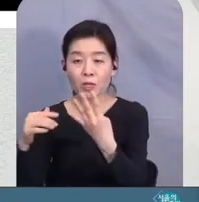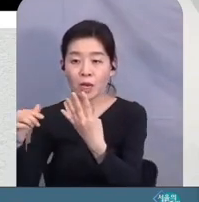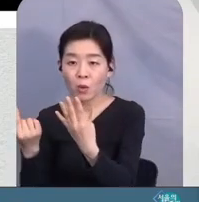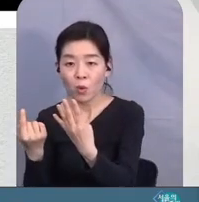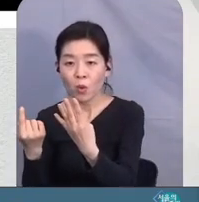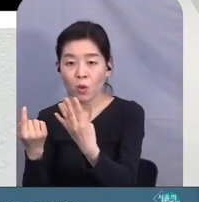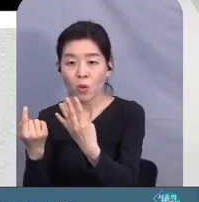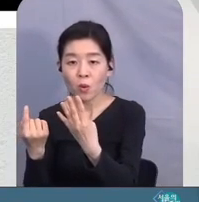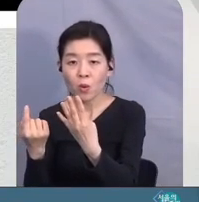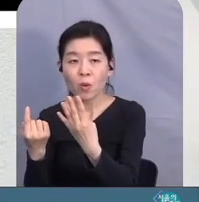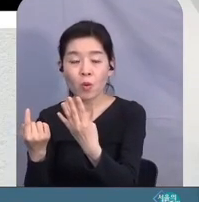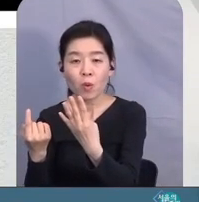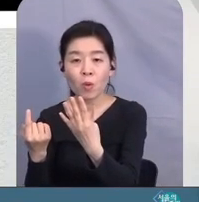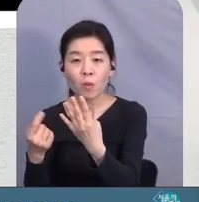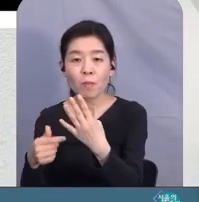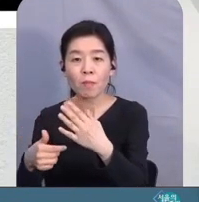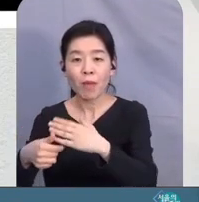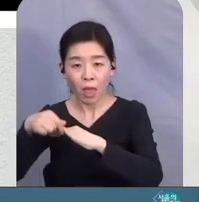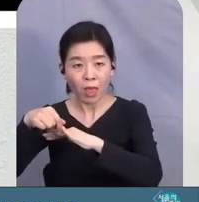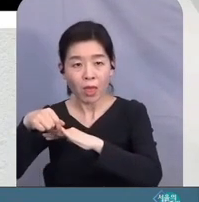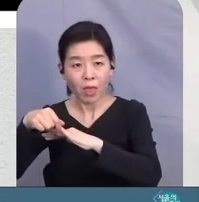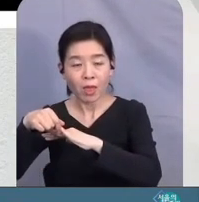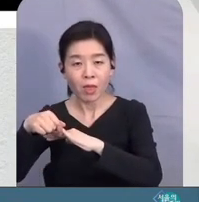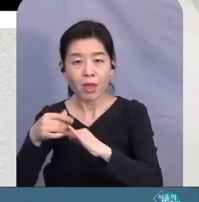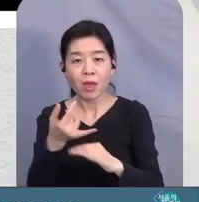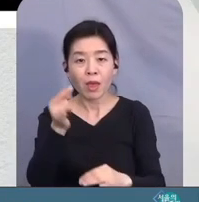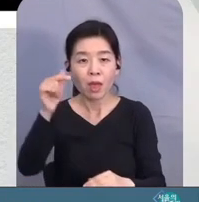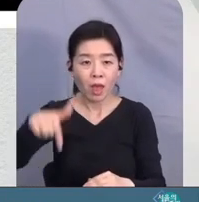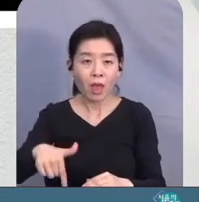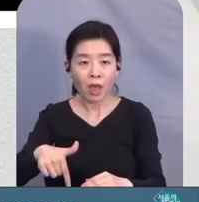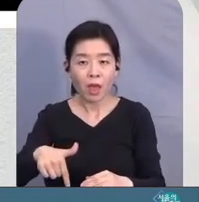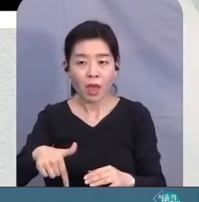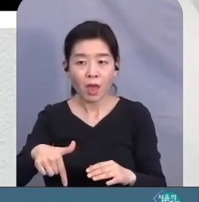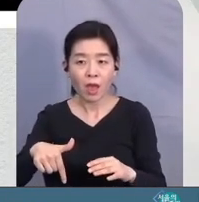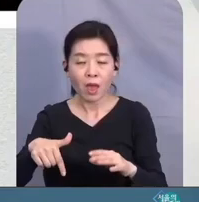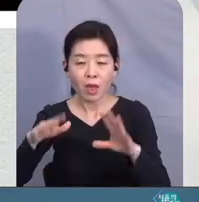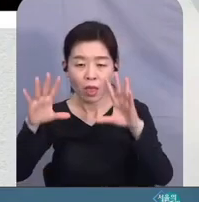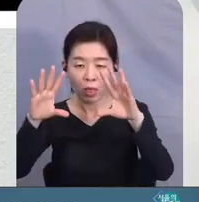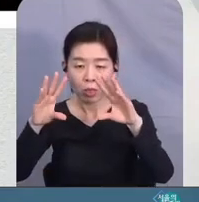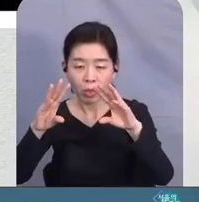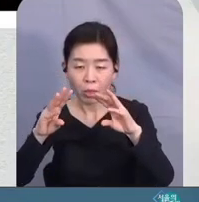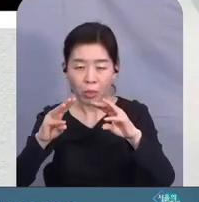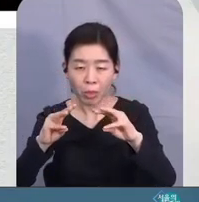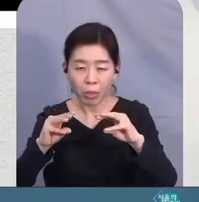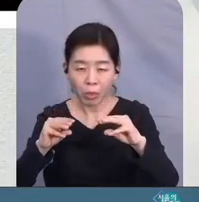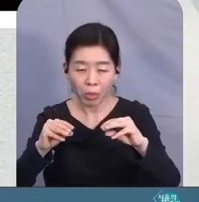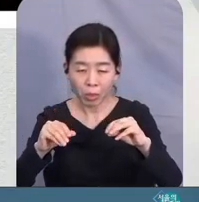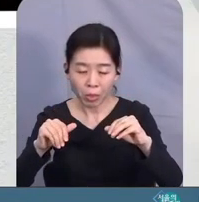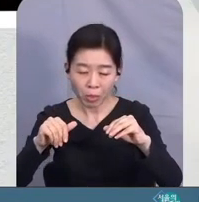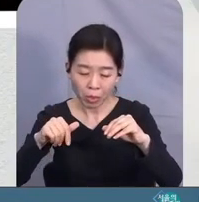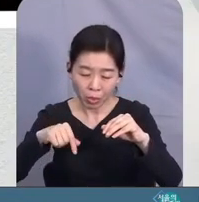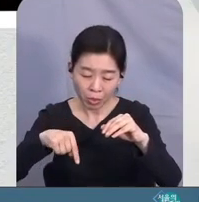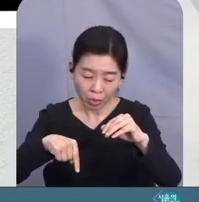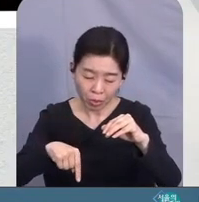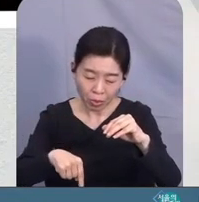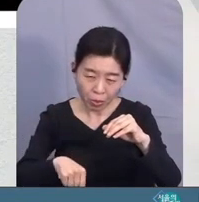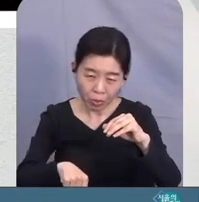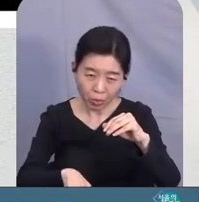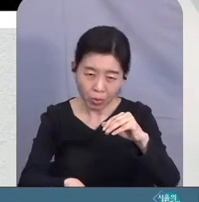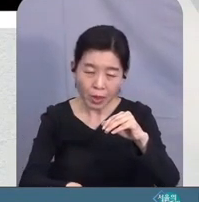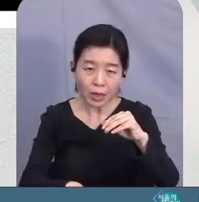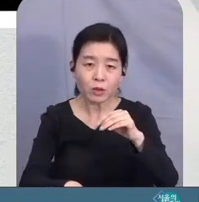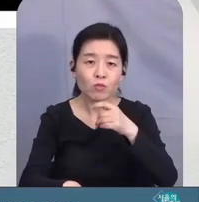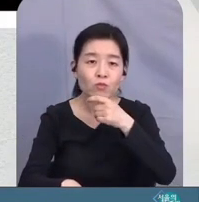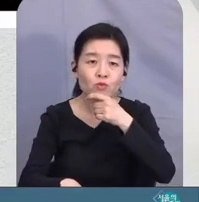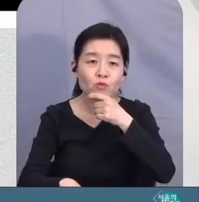그리고 나서는 핵연료가 녹아가지고 밑으로 쭉 내려가서 땅까지도 뚫고 내려가서 지하수까지